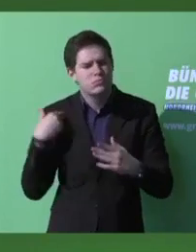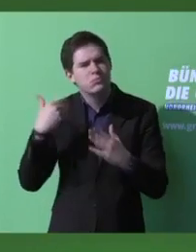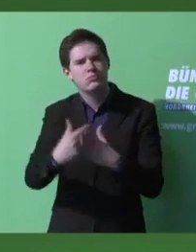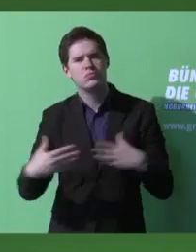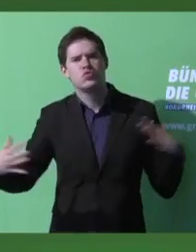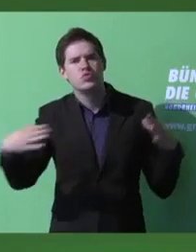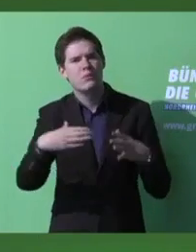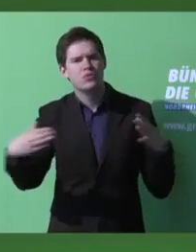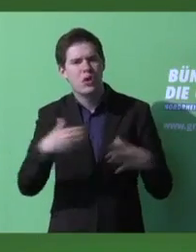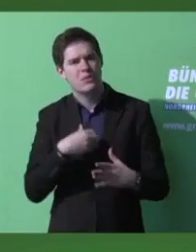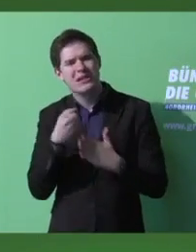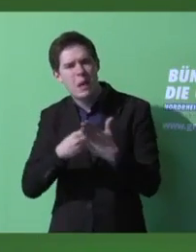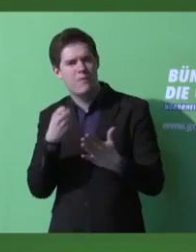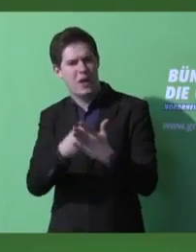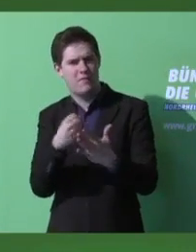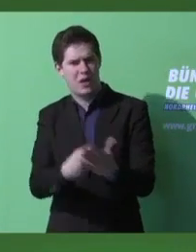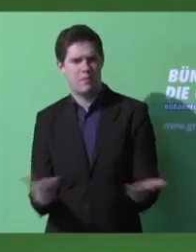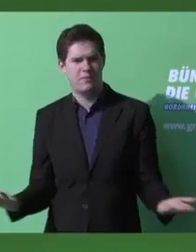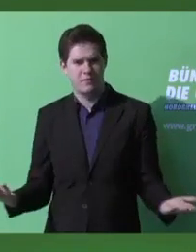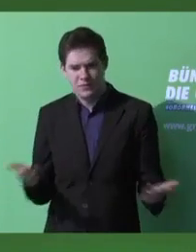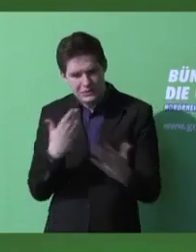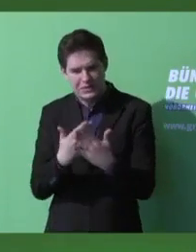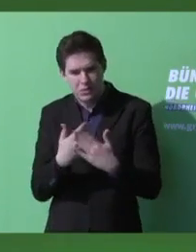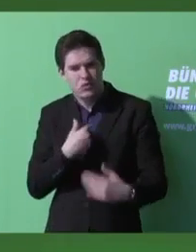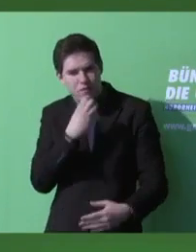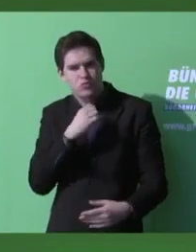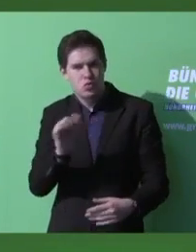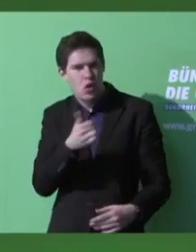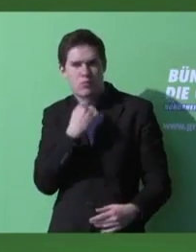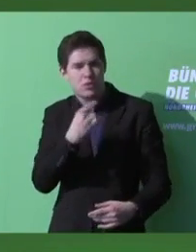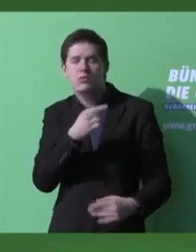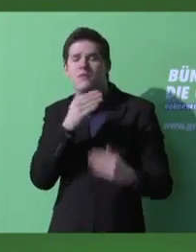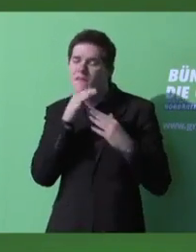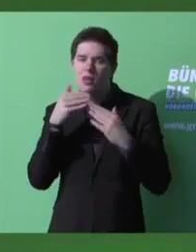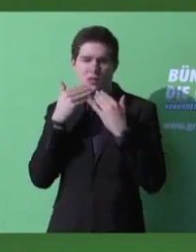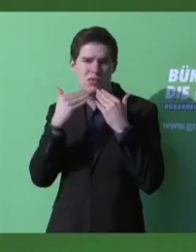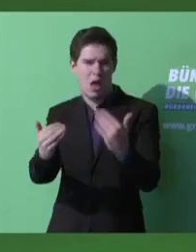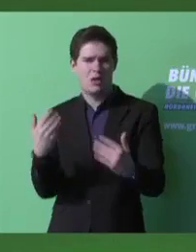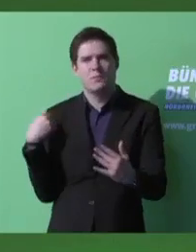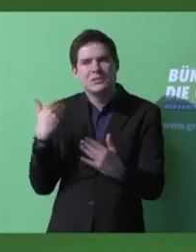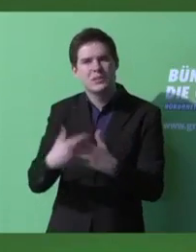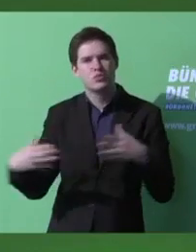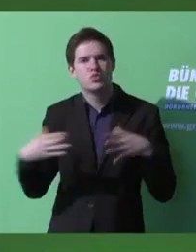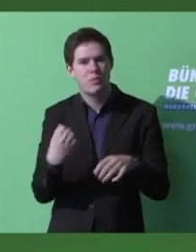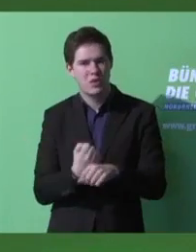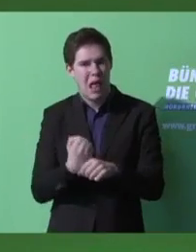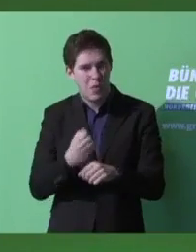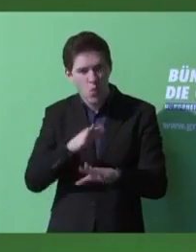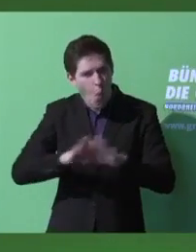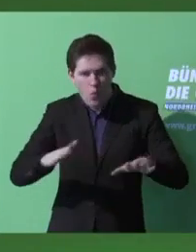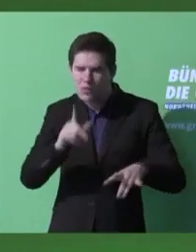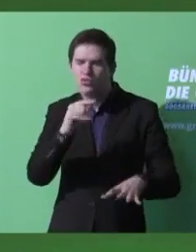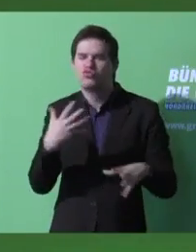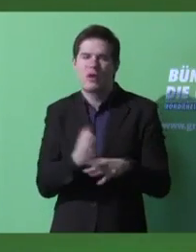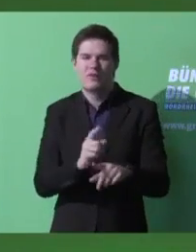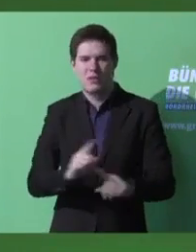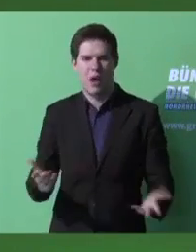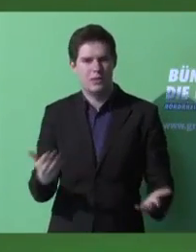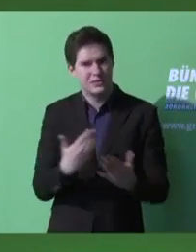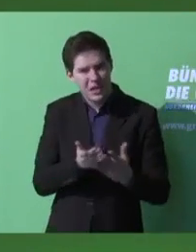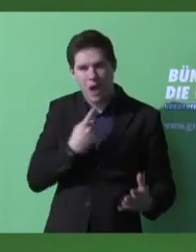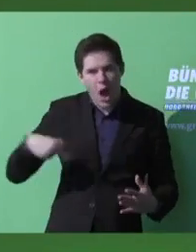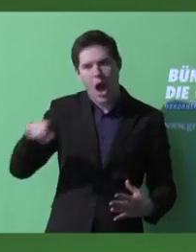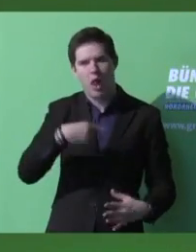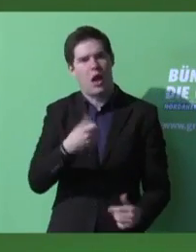gemeinsam gekämpft, und dafür möchte ich an dieser Stelle auch mal ganz herzlich Dankeschön sagen, sonst könnten wir nicht so überzeugend agieren. Das ist unser aller